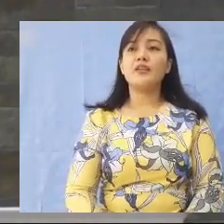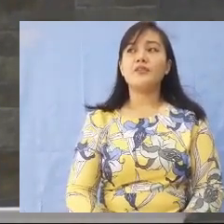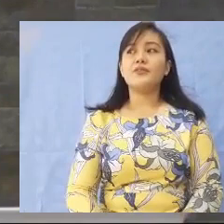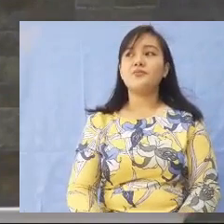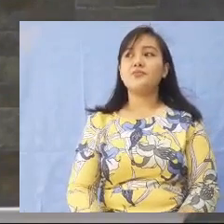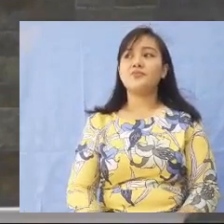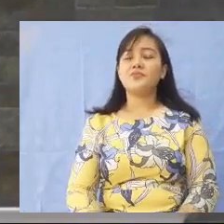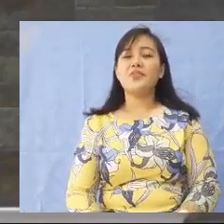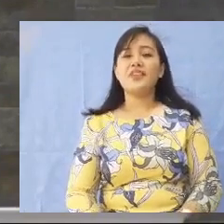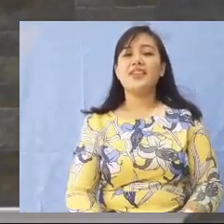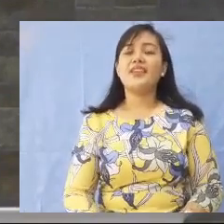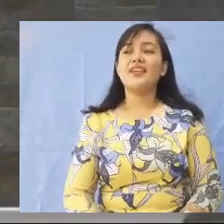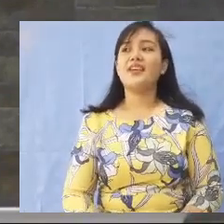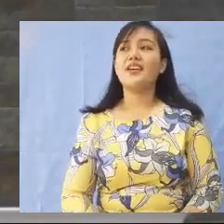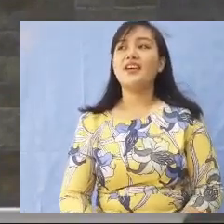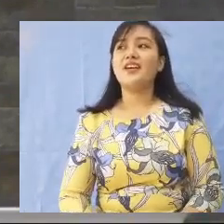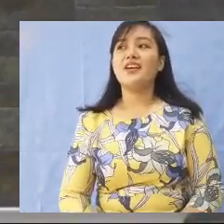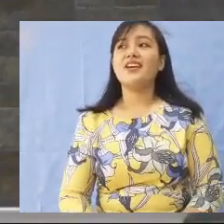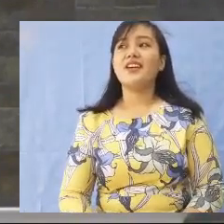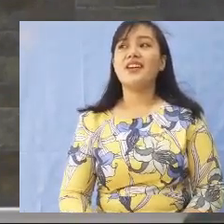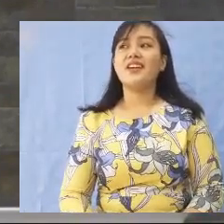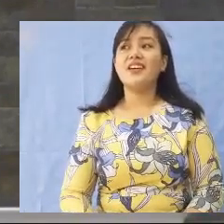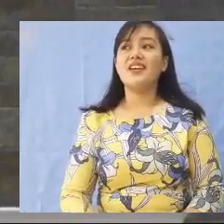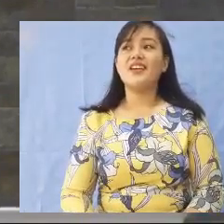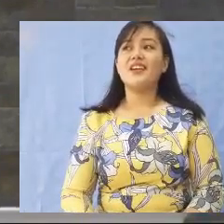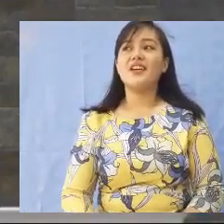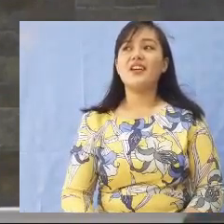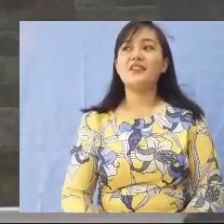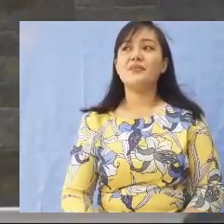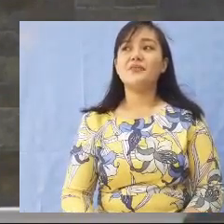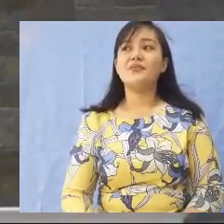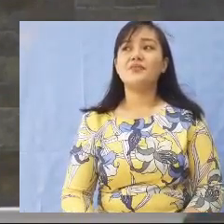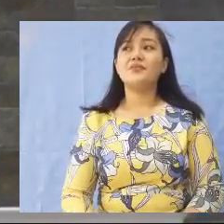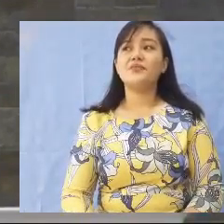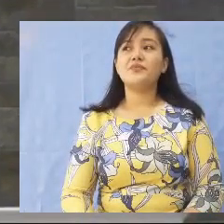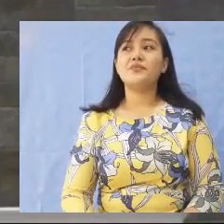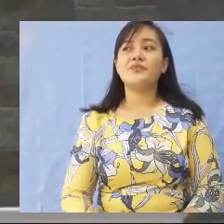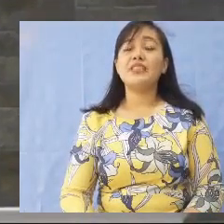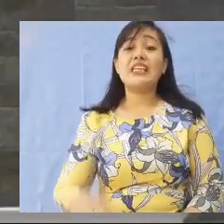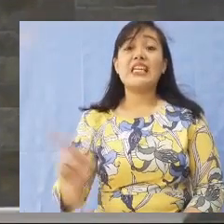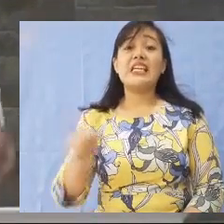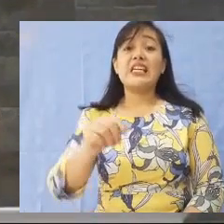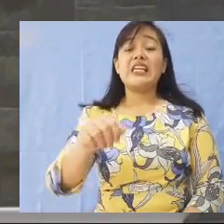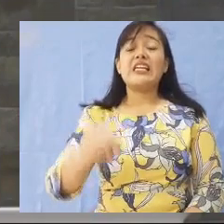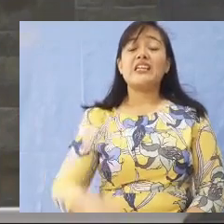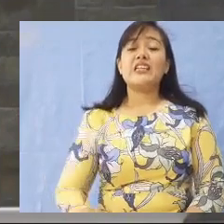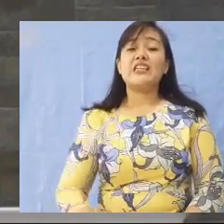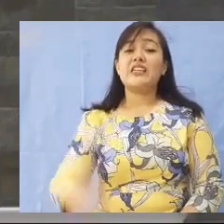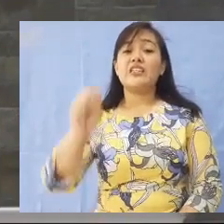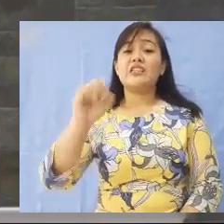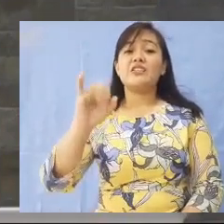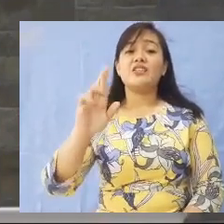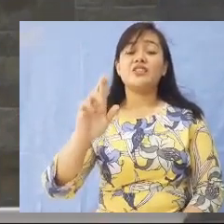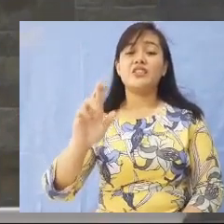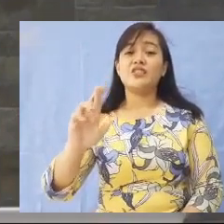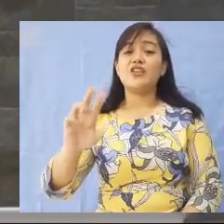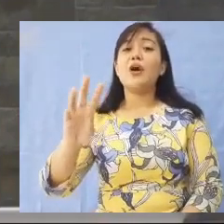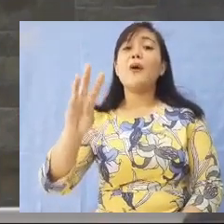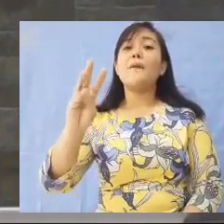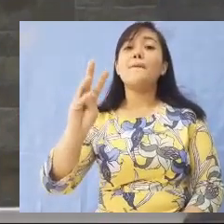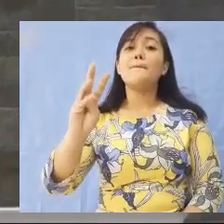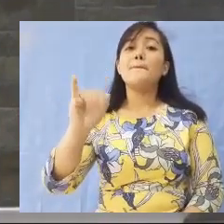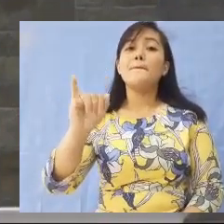talagang abay, pag lumabas po yung tatay ko, yung lolo, ang feeling nila silito lapid din sila eh.